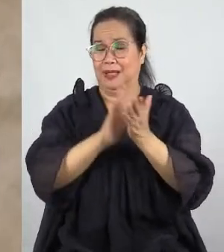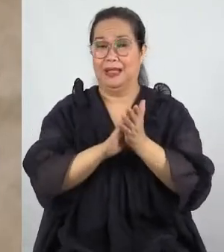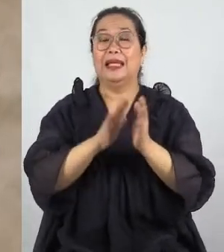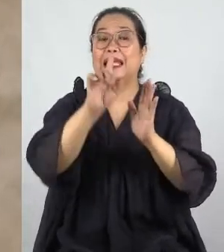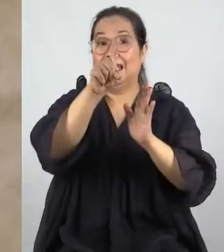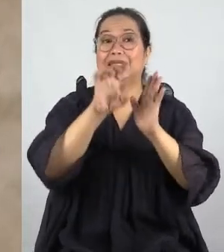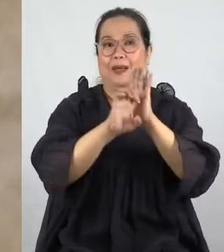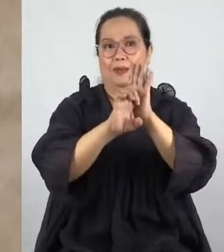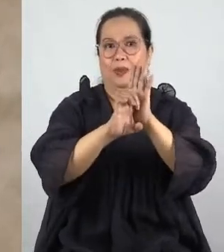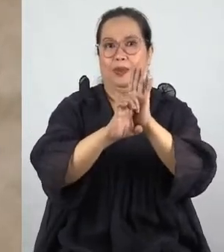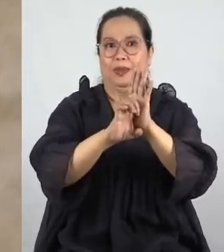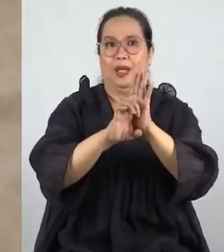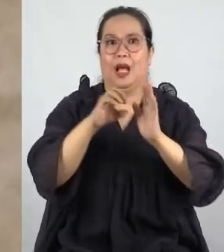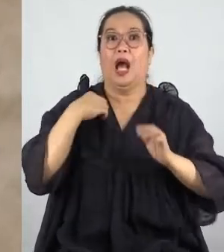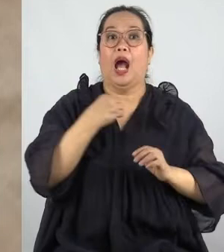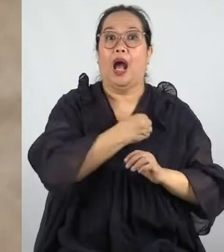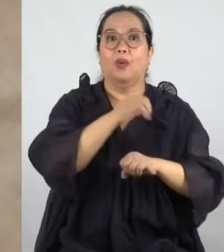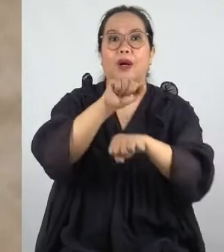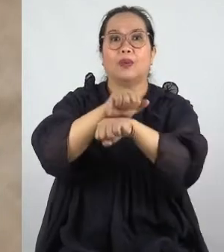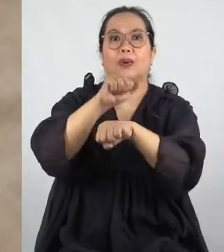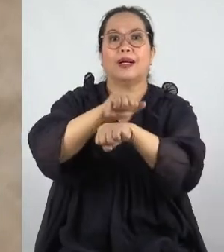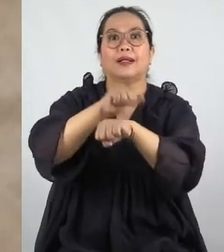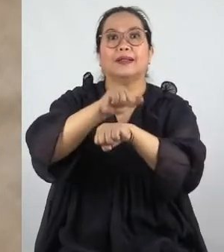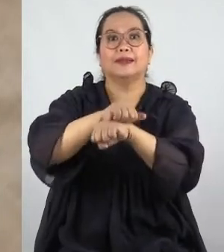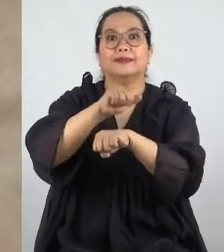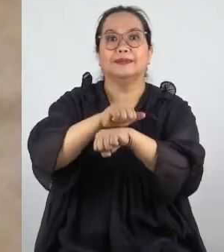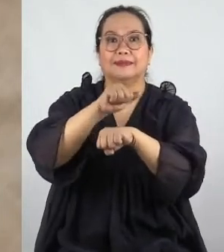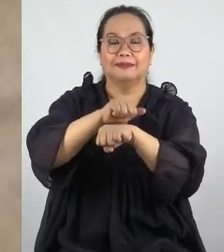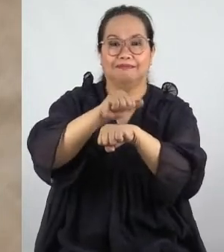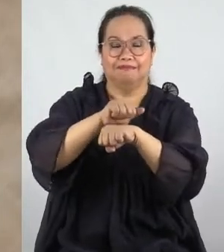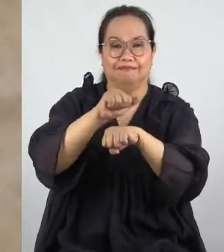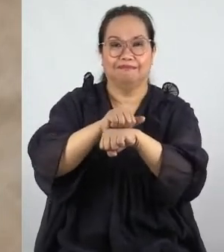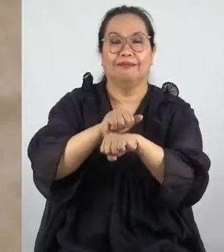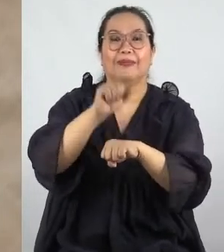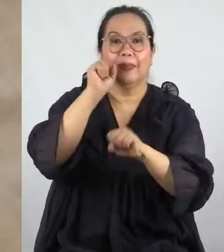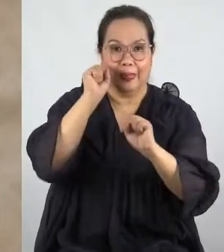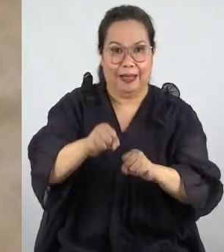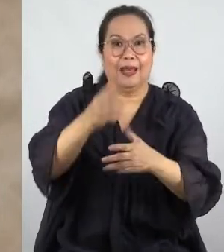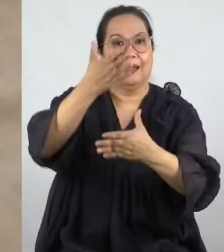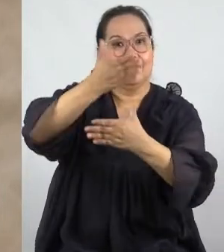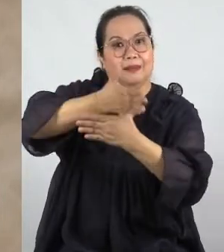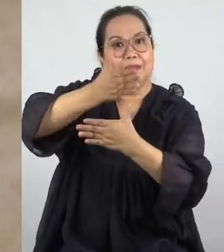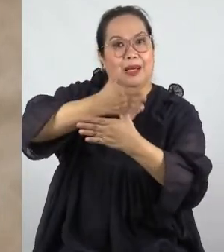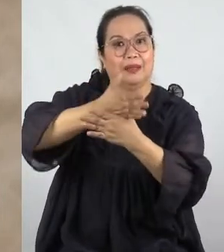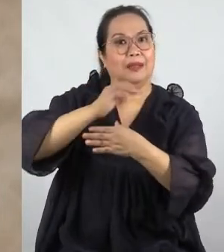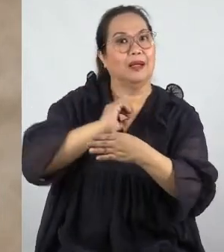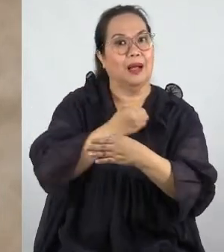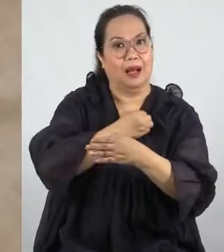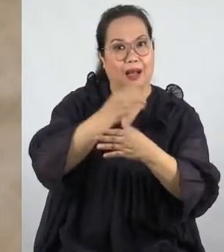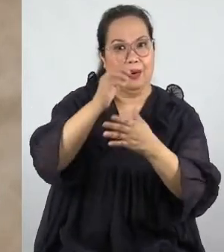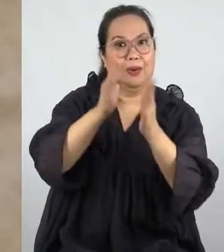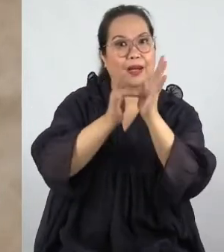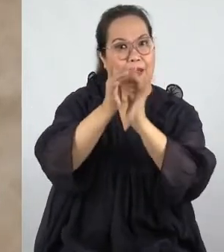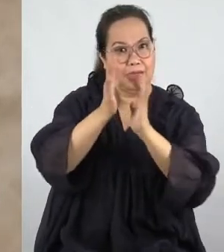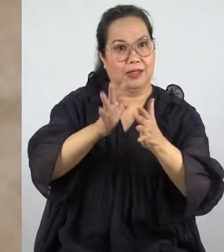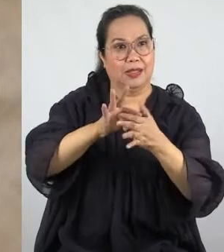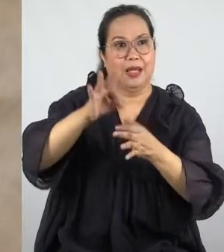Halimbawa, ang ating trabaho. Pwedeng maging balakid yan sa ating buhay